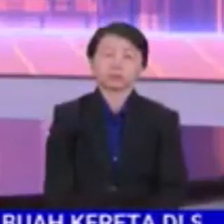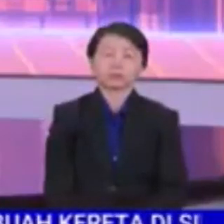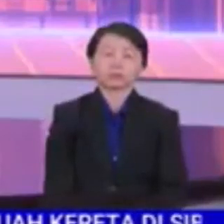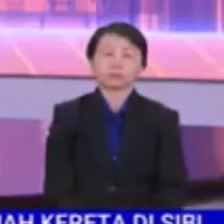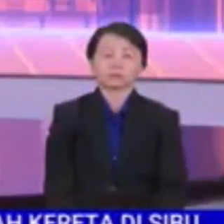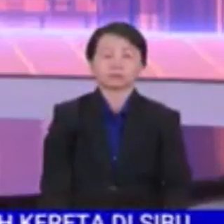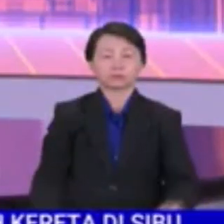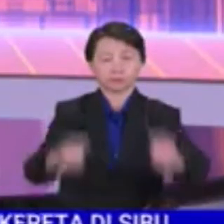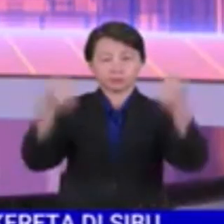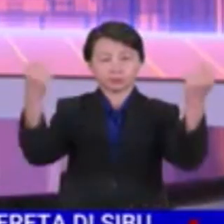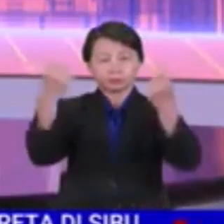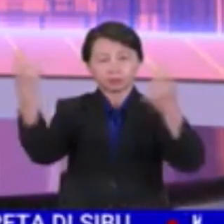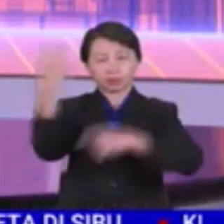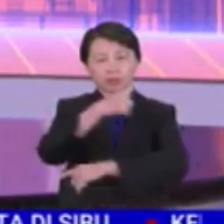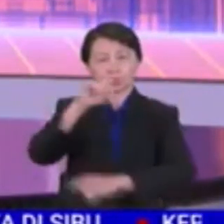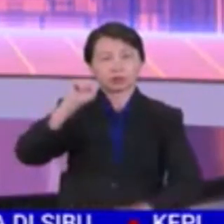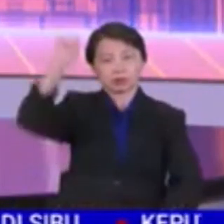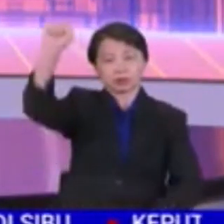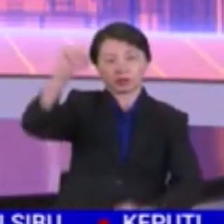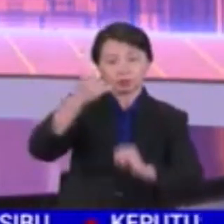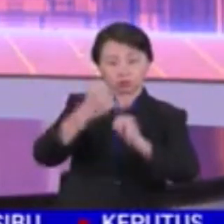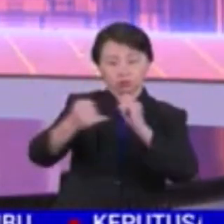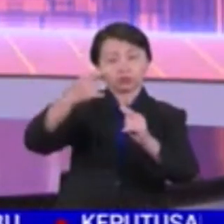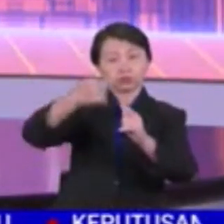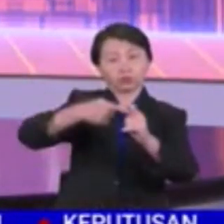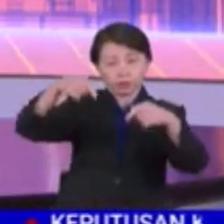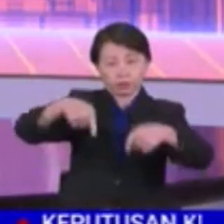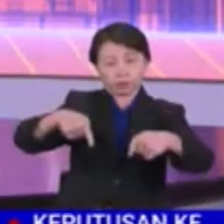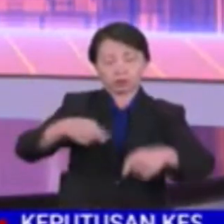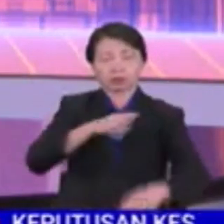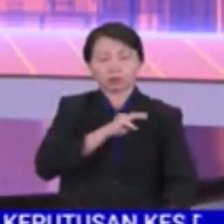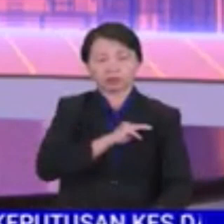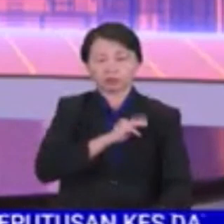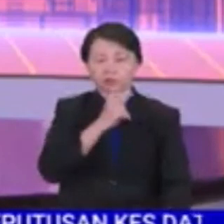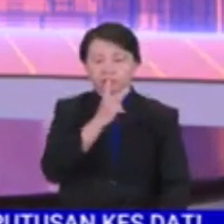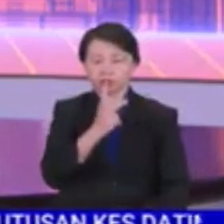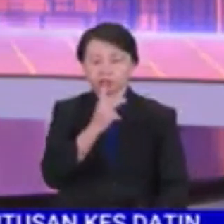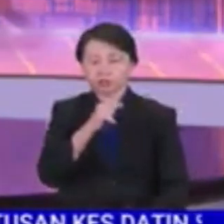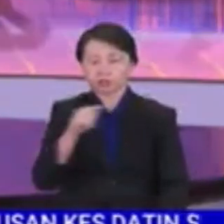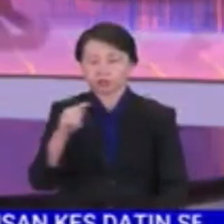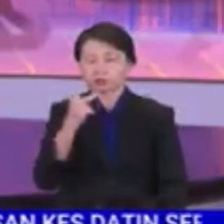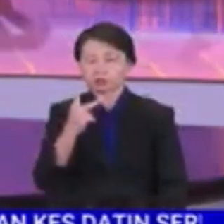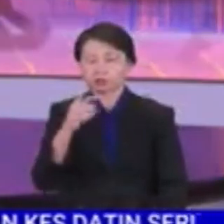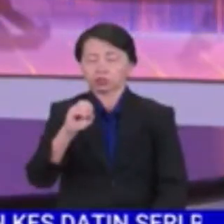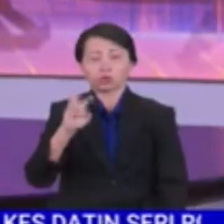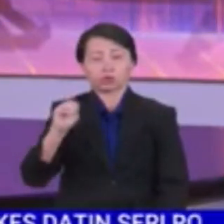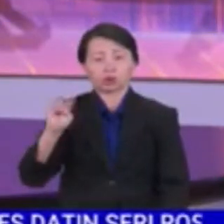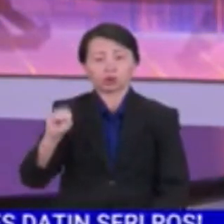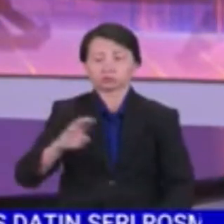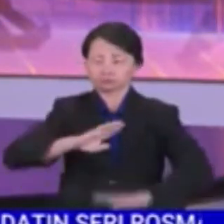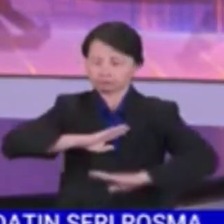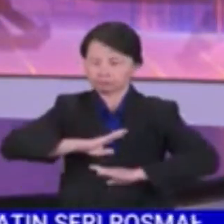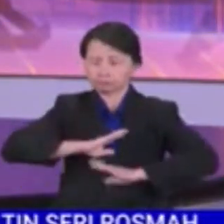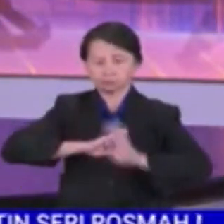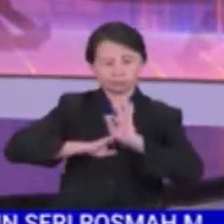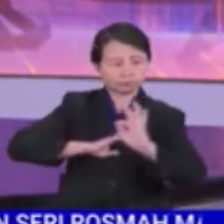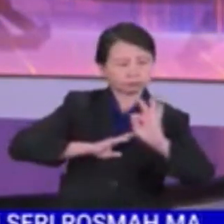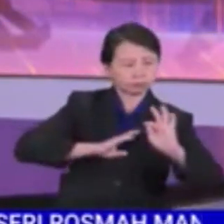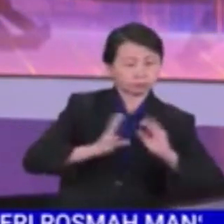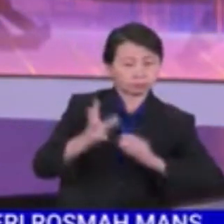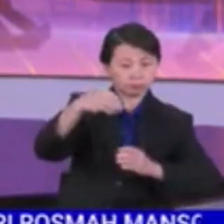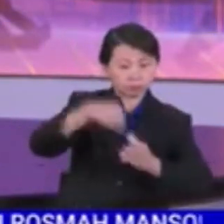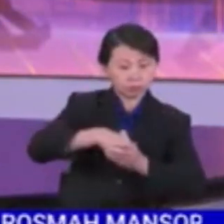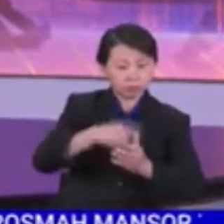Baik, menjelang sambutan Hari Kebangsaan hujung bulan ini, Menteri Komunikasi dan Multimedia Tan Sri Anwar Musa berpuas hati dengan